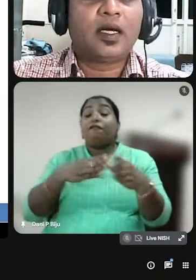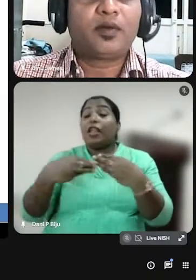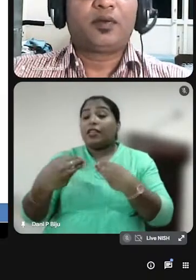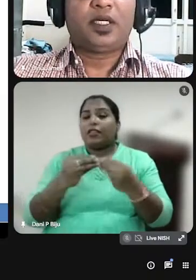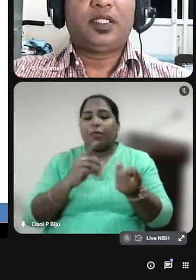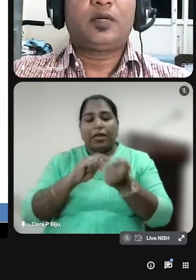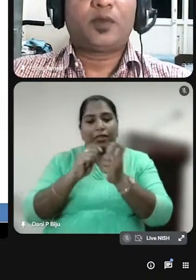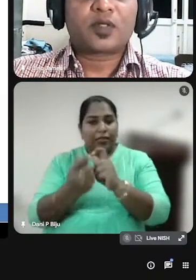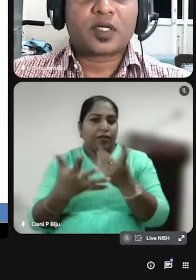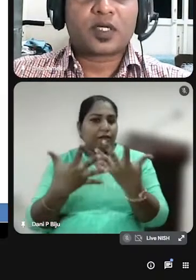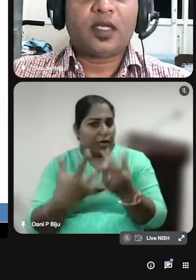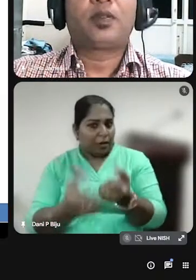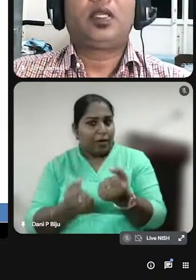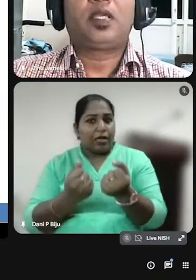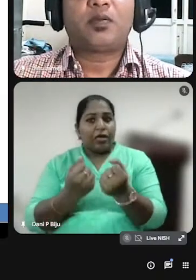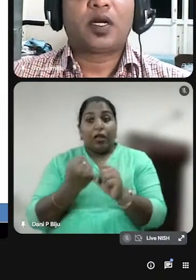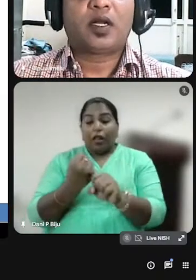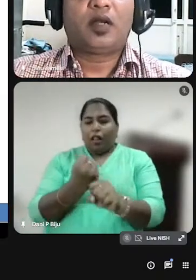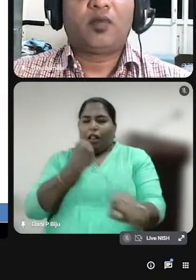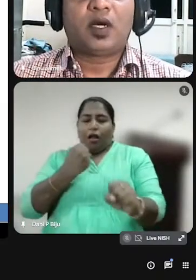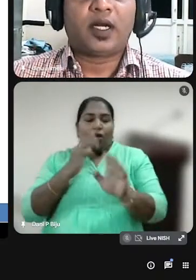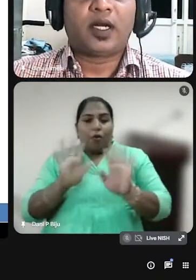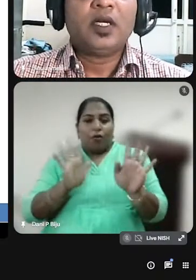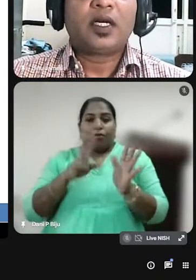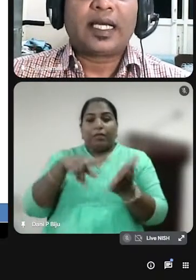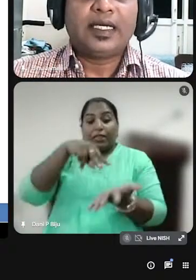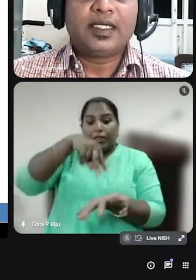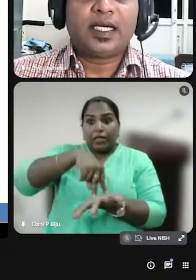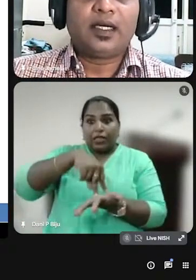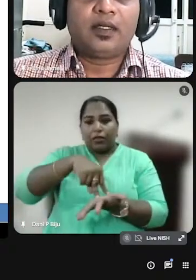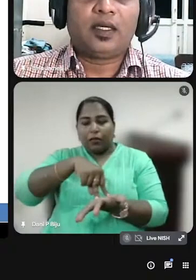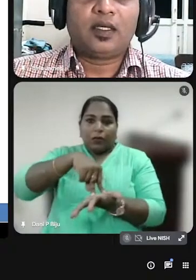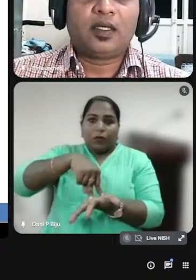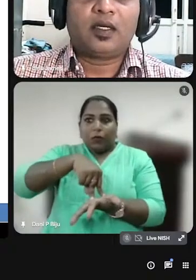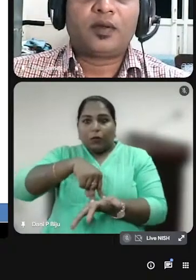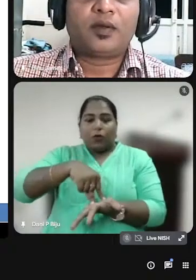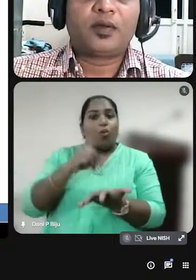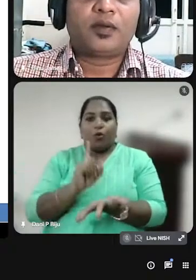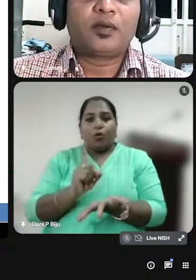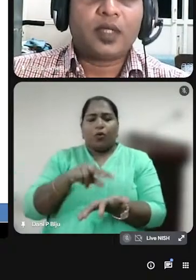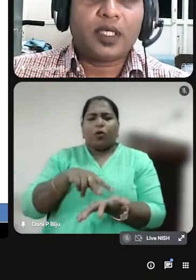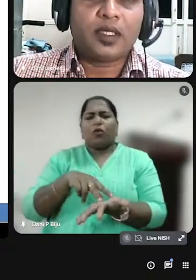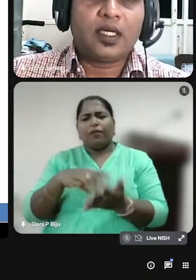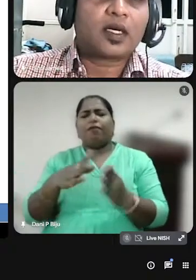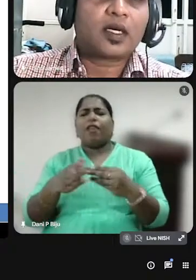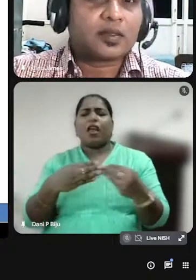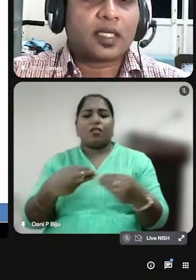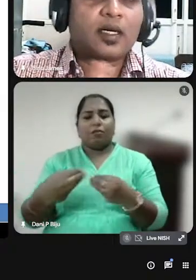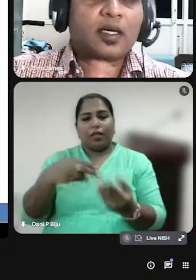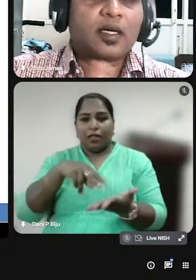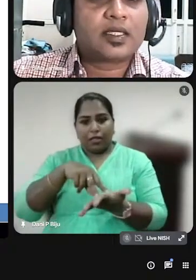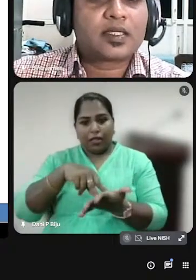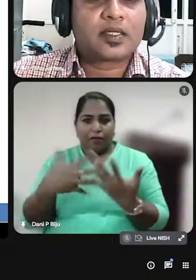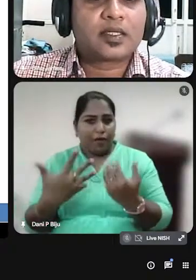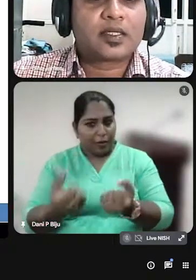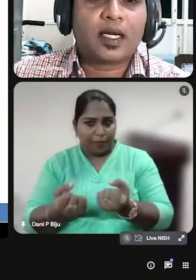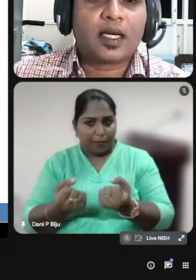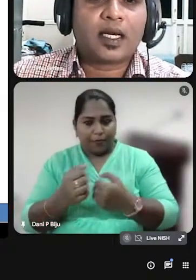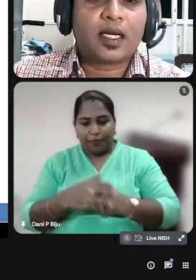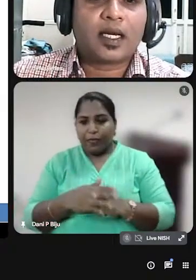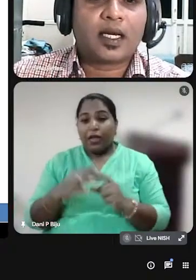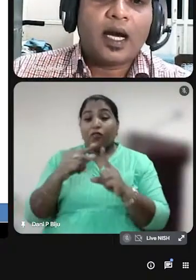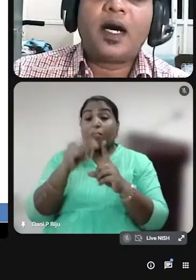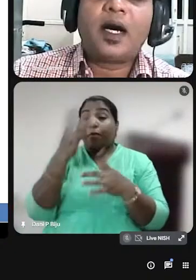ആക്കുക. ഒരു റിജിഡ് പോസ്റ്റർ ആയിരിക്കും നിൽക്കുമ്പോഴാണെങ്കിലും വളരെ ടൈറ്റ് ആയിട്ട് നിൽക്കുന്ന ഒരു രീതിയിലാണ് സാധാരണ പാർക്കിൻസൺസ്